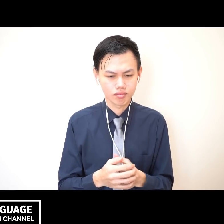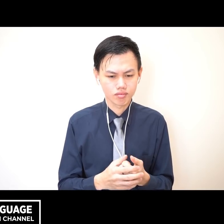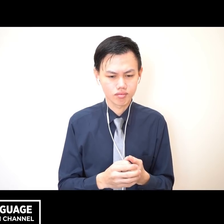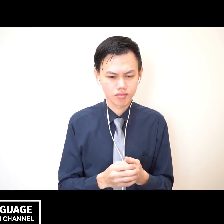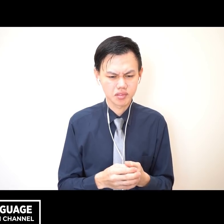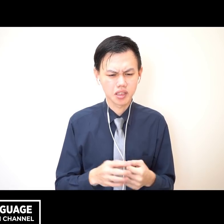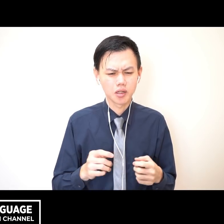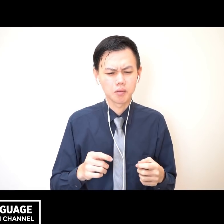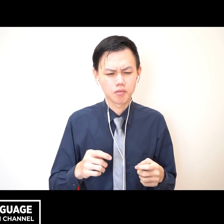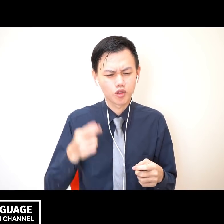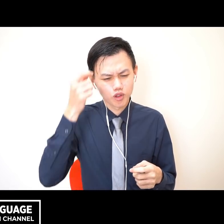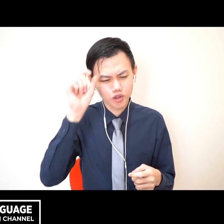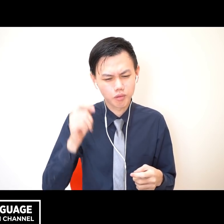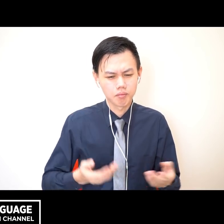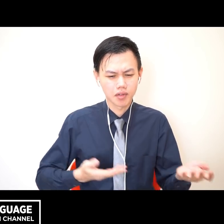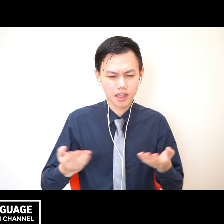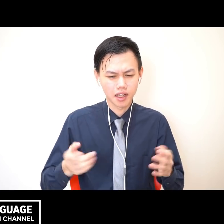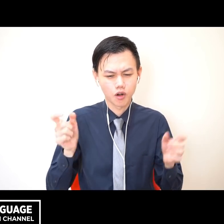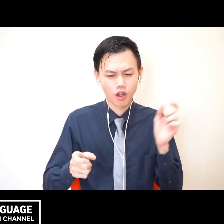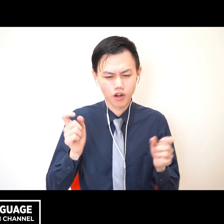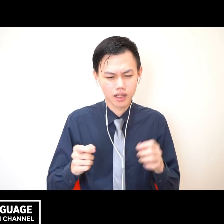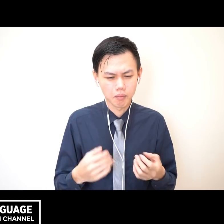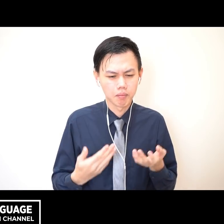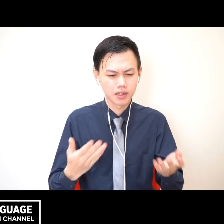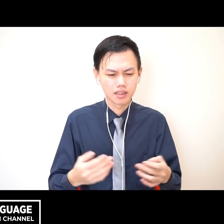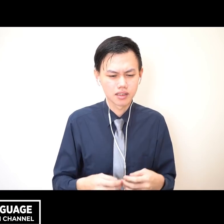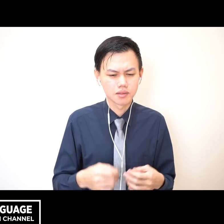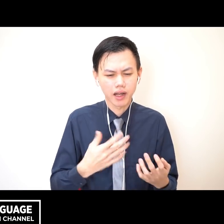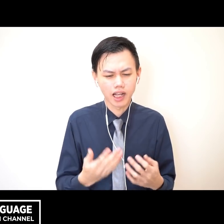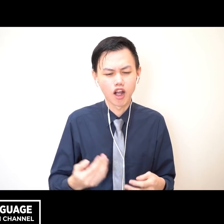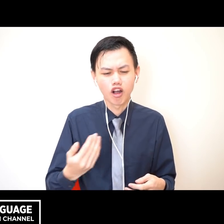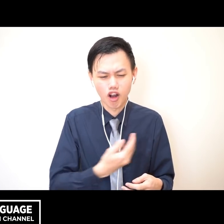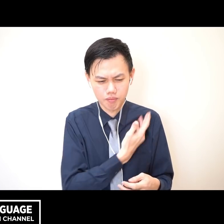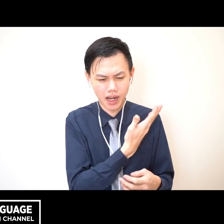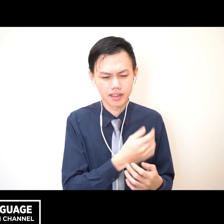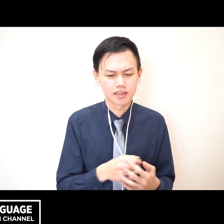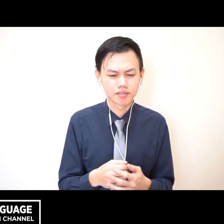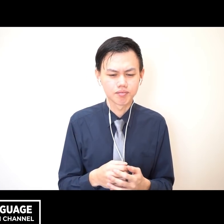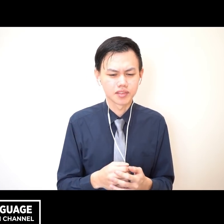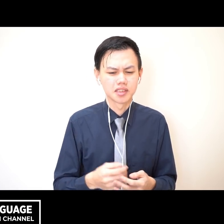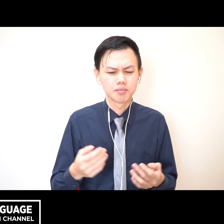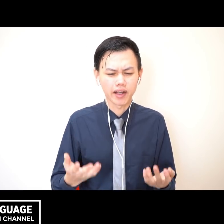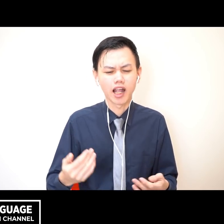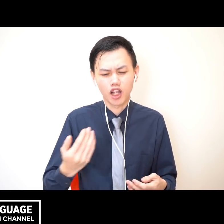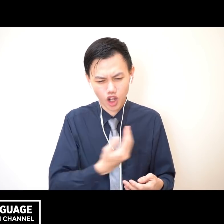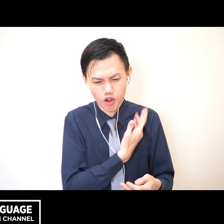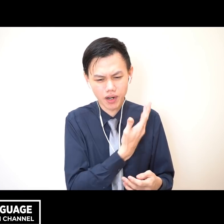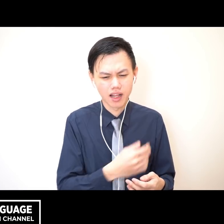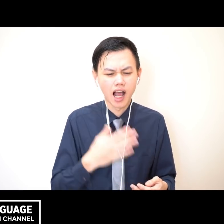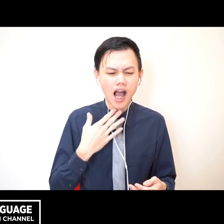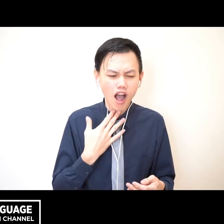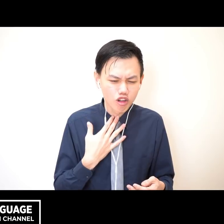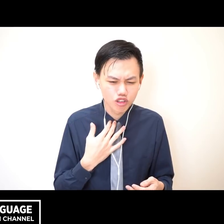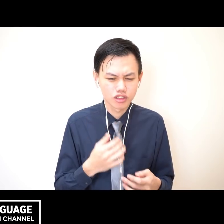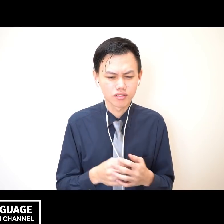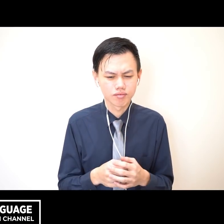melayani orang-orang lain dan memberikan hidupku sebagai korban. There's that word again. Sebagai korban menebus banyak